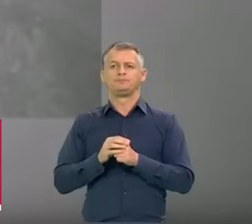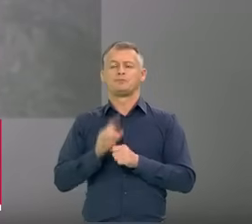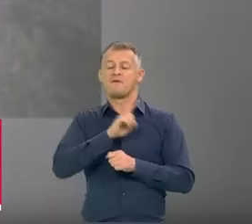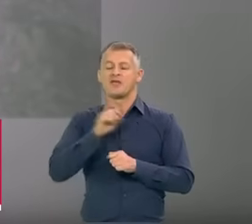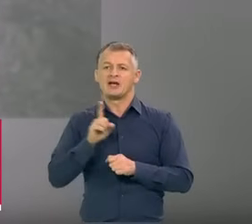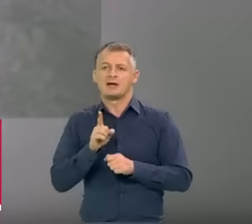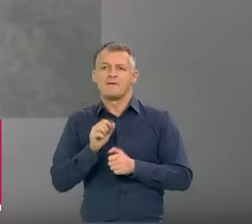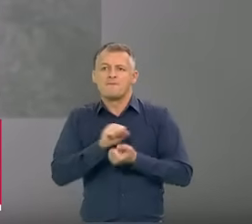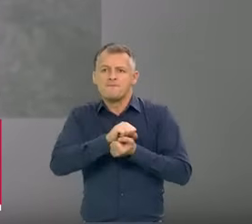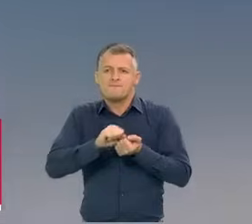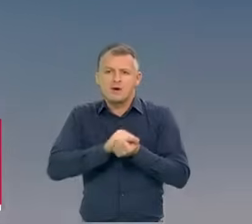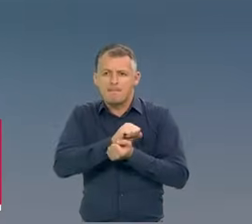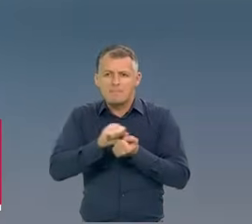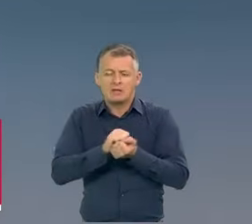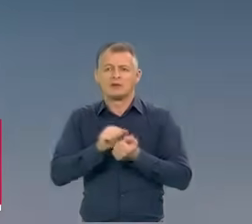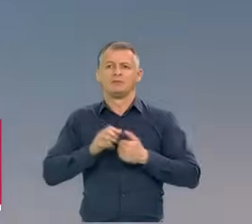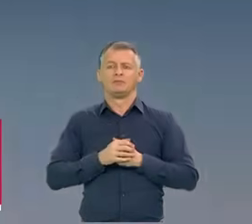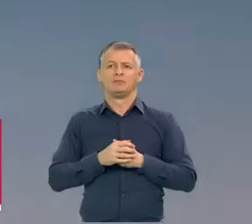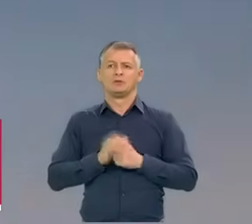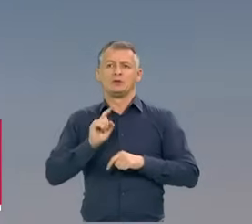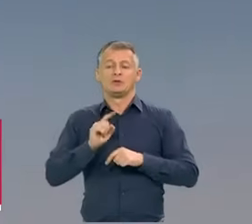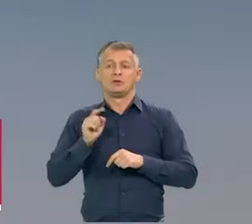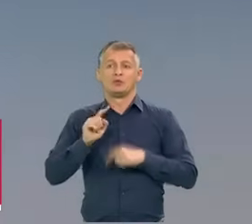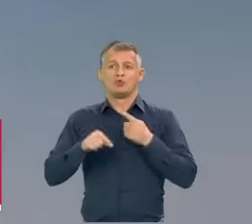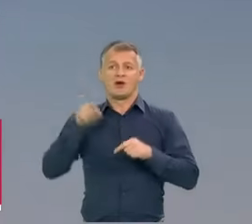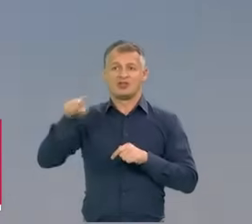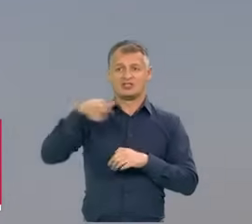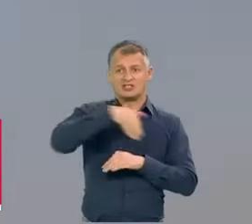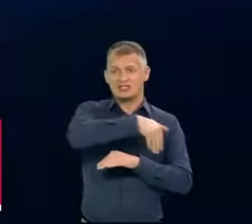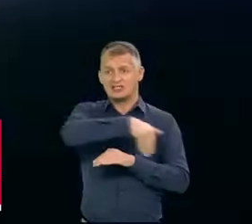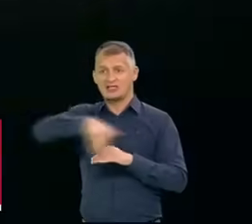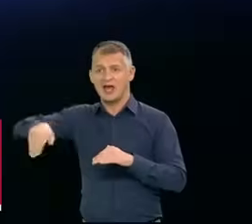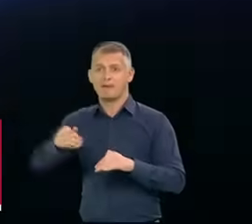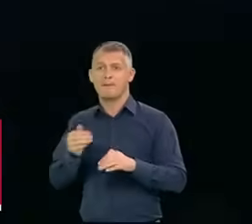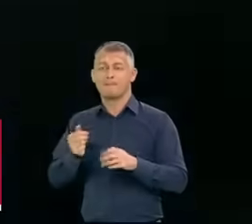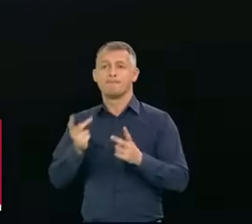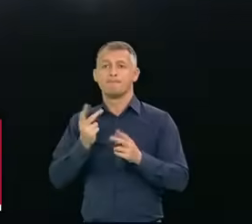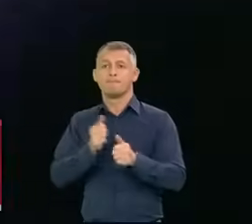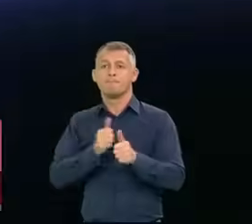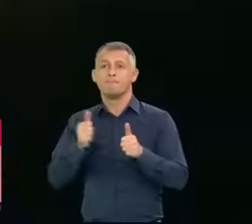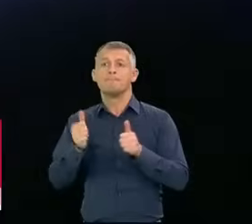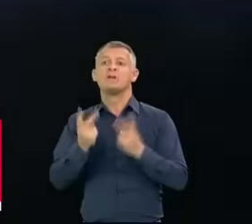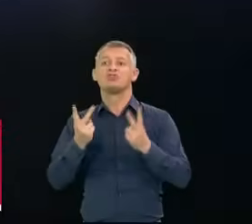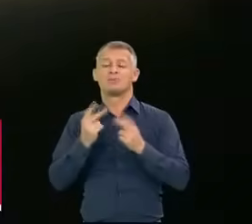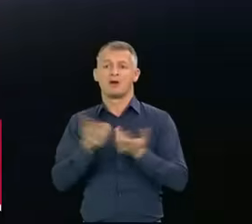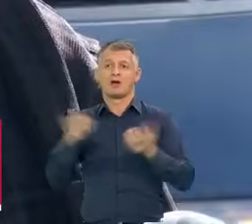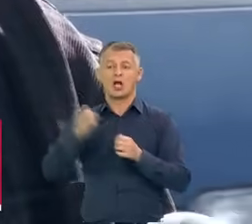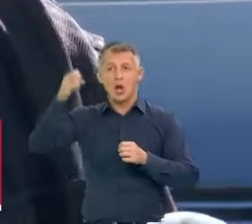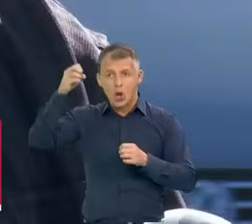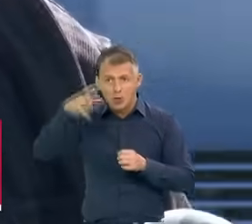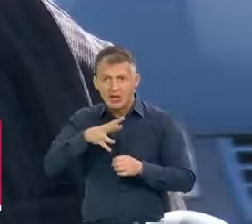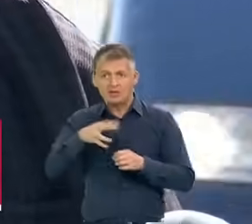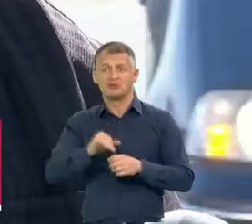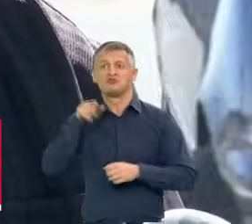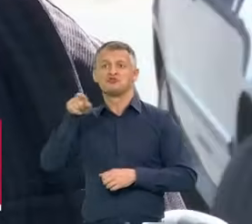aici e problema că pe strada principală care circulat iluminat public tot și